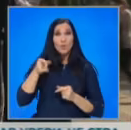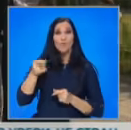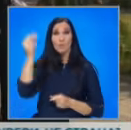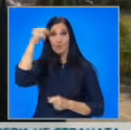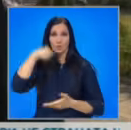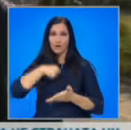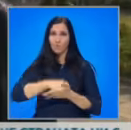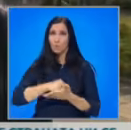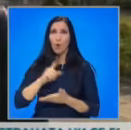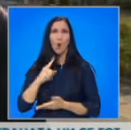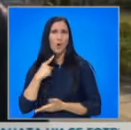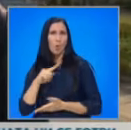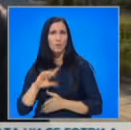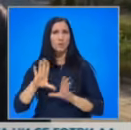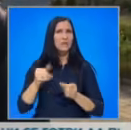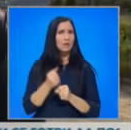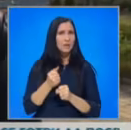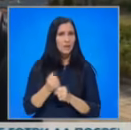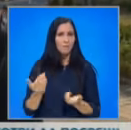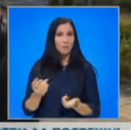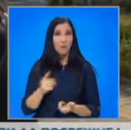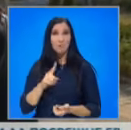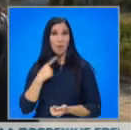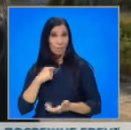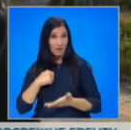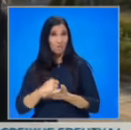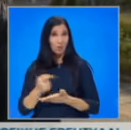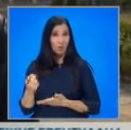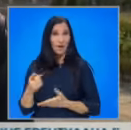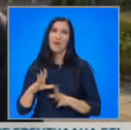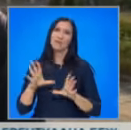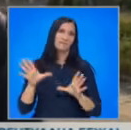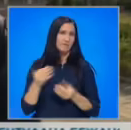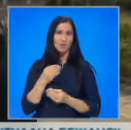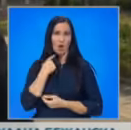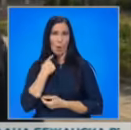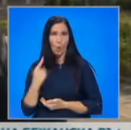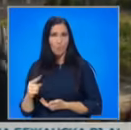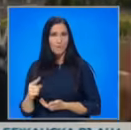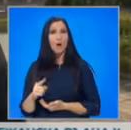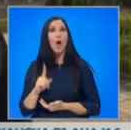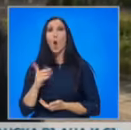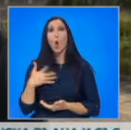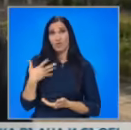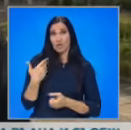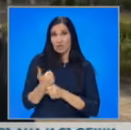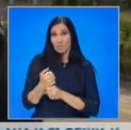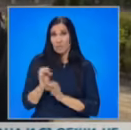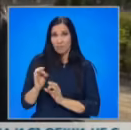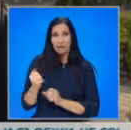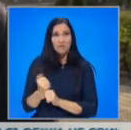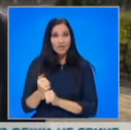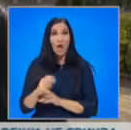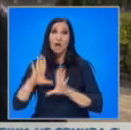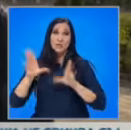футбол и всъщност кой губи от цялата тая работа? Не губи ли най-вече футбола от това? Всички губим. Кой иска да се занимава с такива неща?